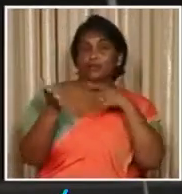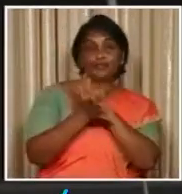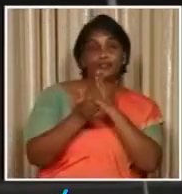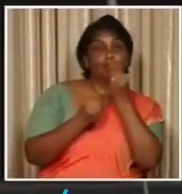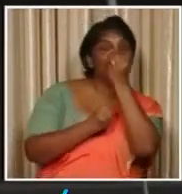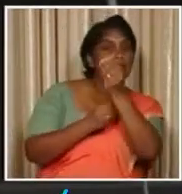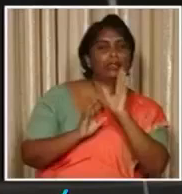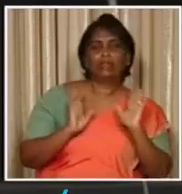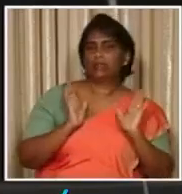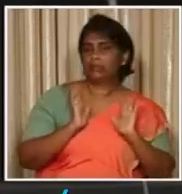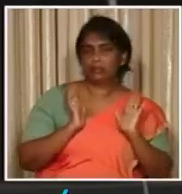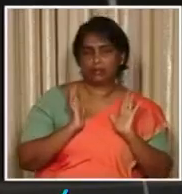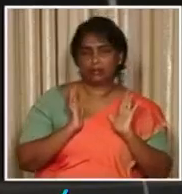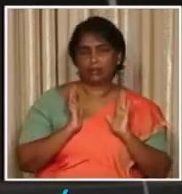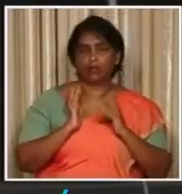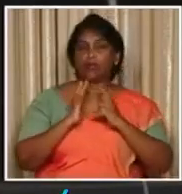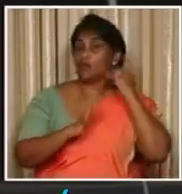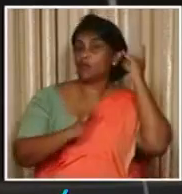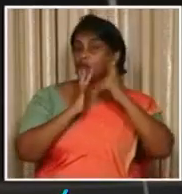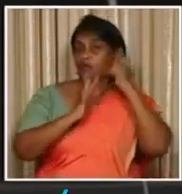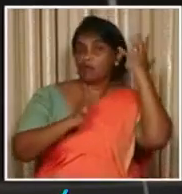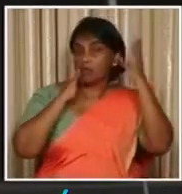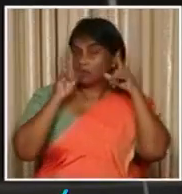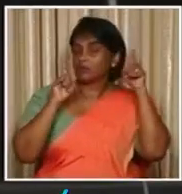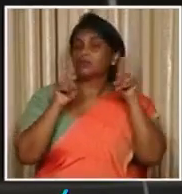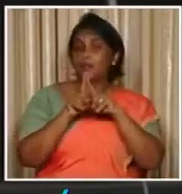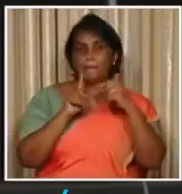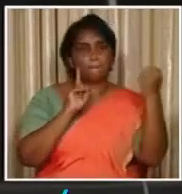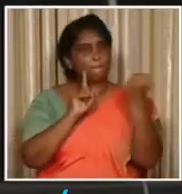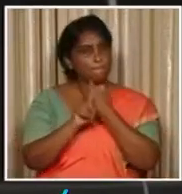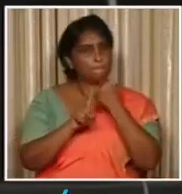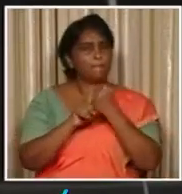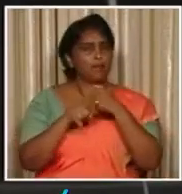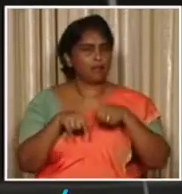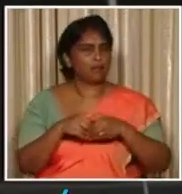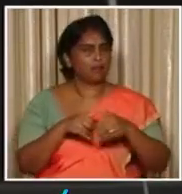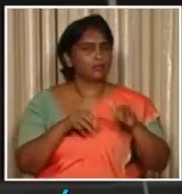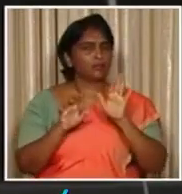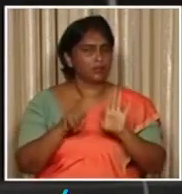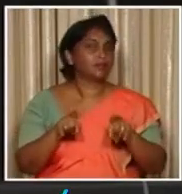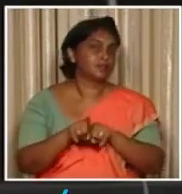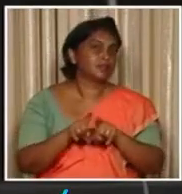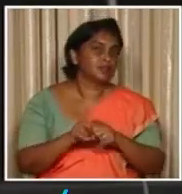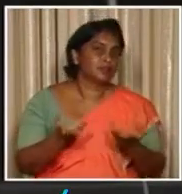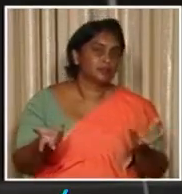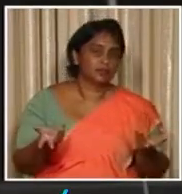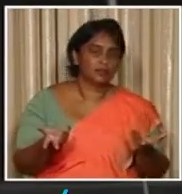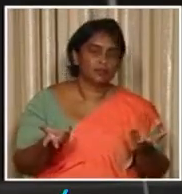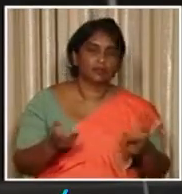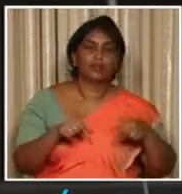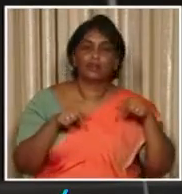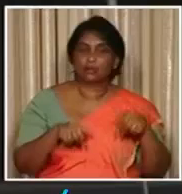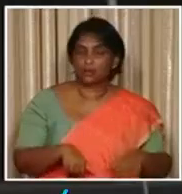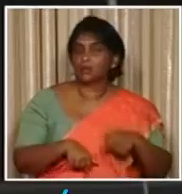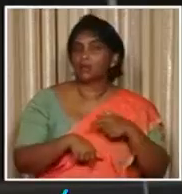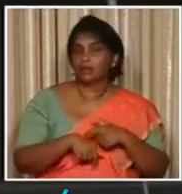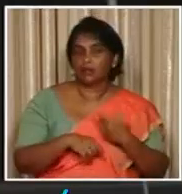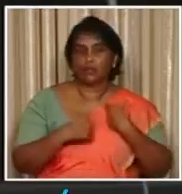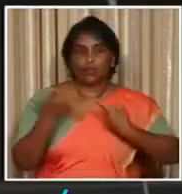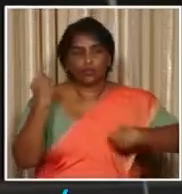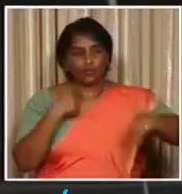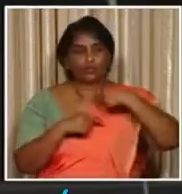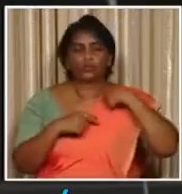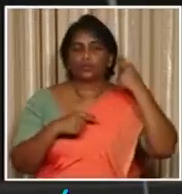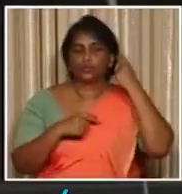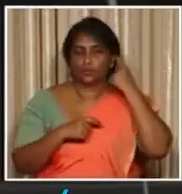නෙමෙයි. දැන් ජාත්‍යන්තරයේ යම් බලපෑමක් අද ඇති වෙලා තියෙන තත්වයක් නේ තියෙන්නේ. දැන් මේ වෙලාවේ අපි කවුරුත්